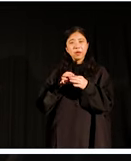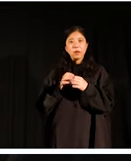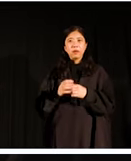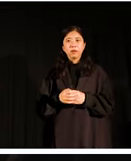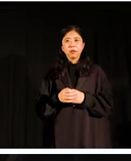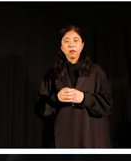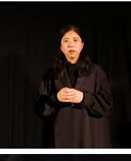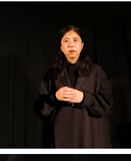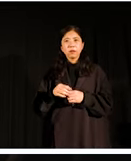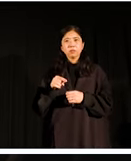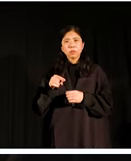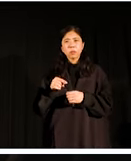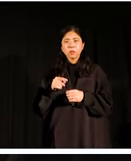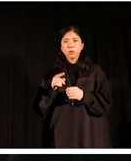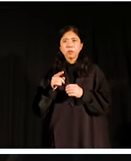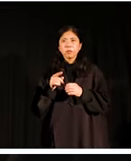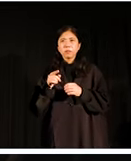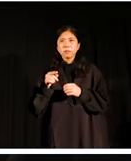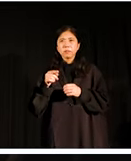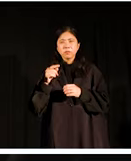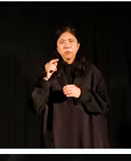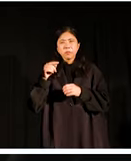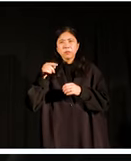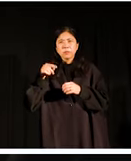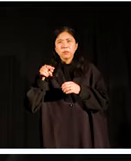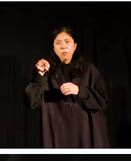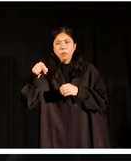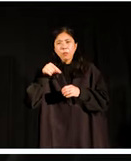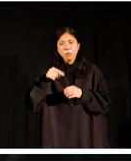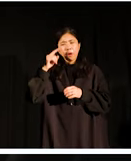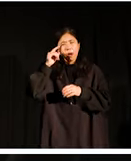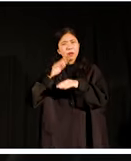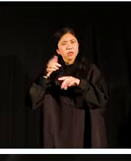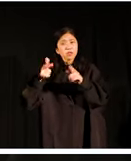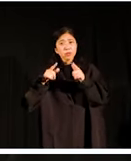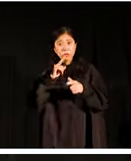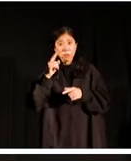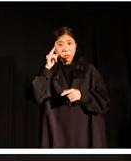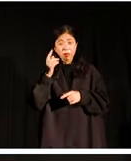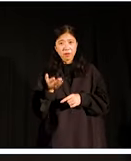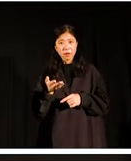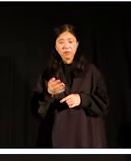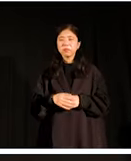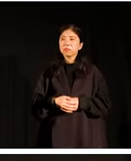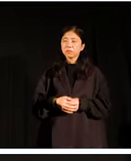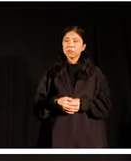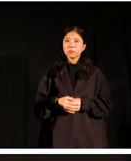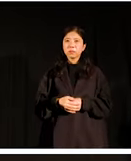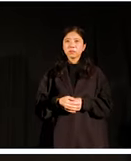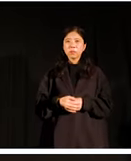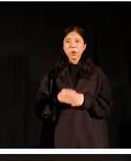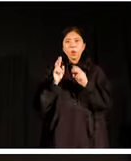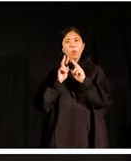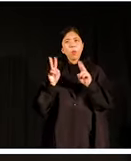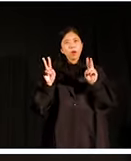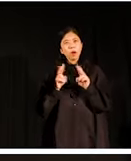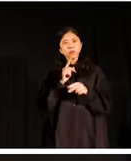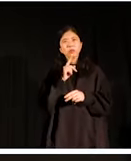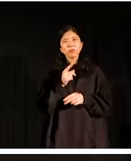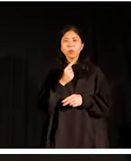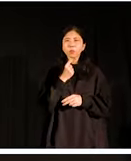感じることってありますかってこれもちょっと難しい質問かもしれませんけどいやあの特にま音楽ってその